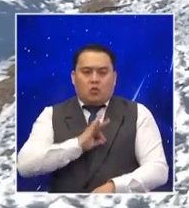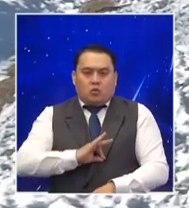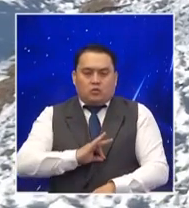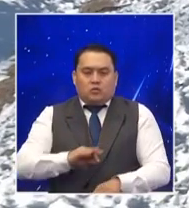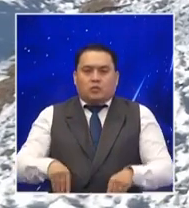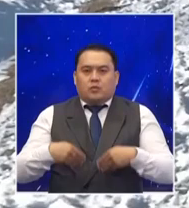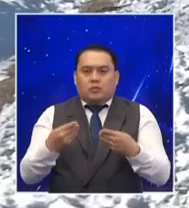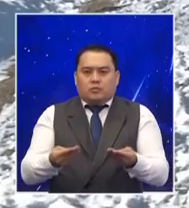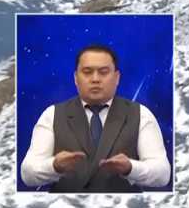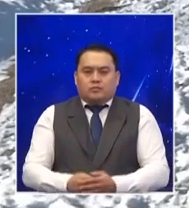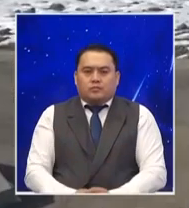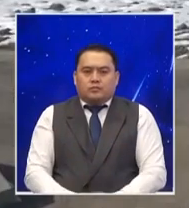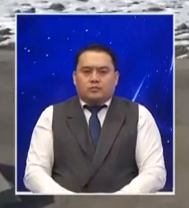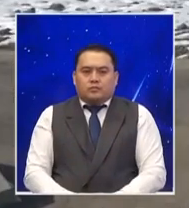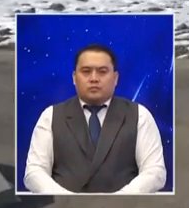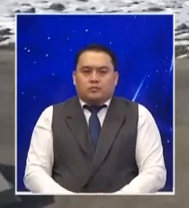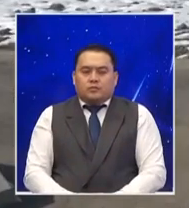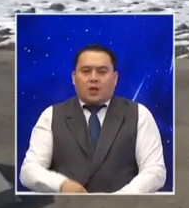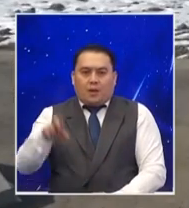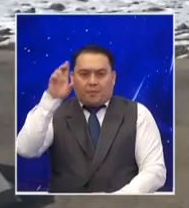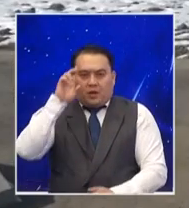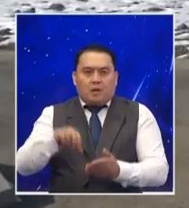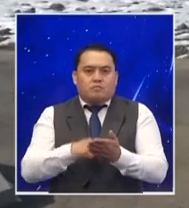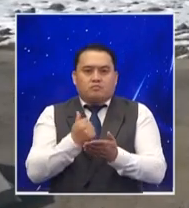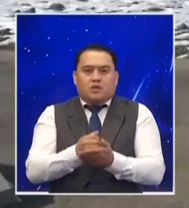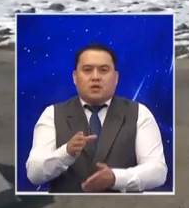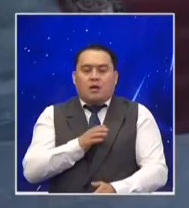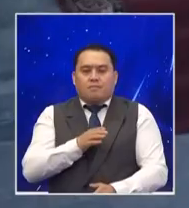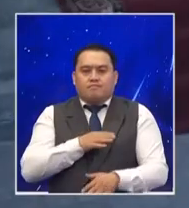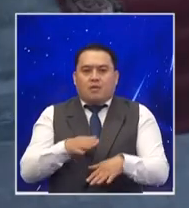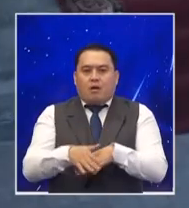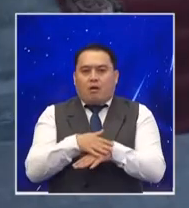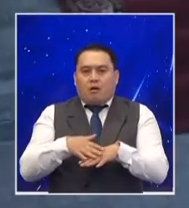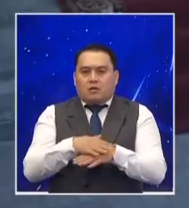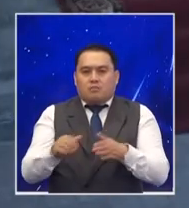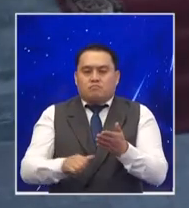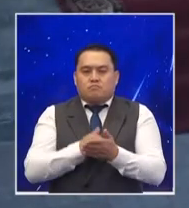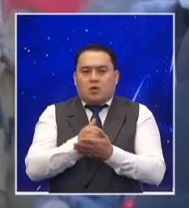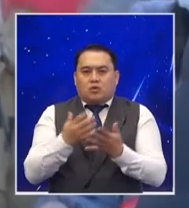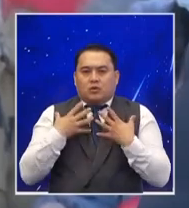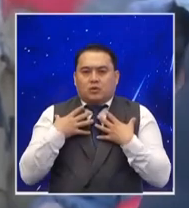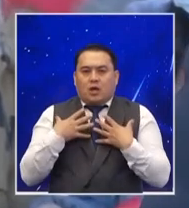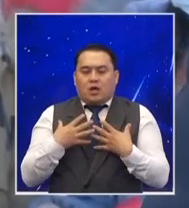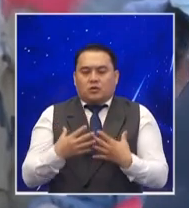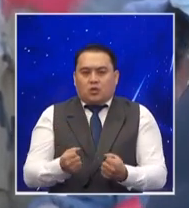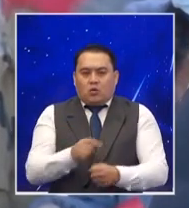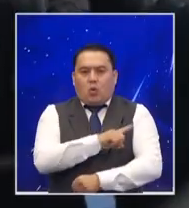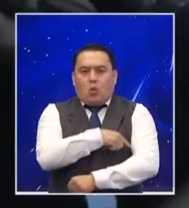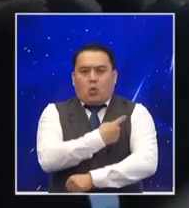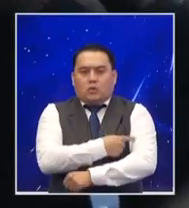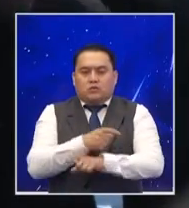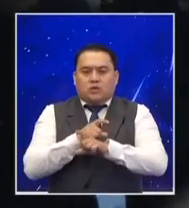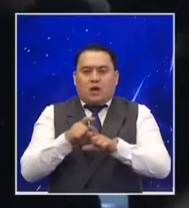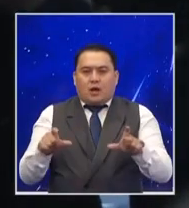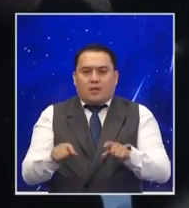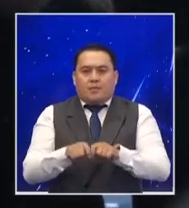су толығымен қосылды. Мемлекеттің басты байлығы халық болса, халықтың басты байлығы денсаулық. Осыған дейін Қақпақ ауылына